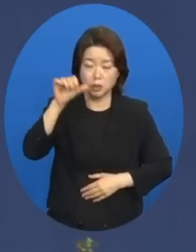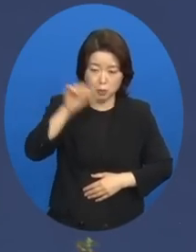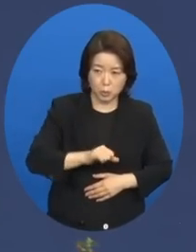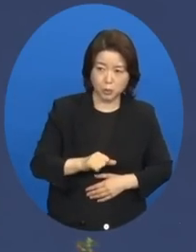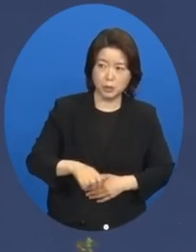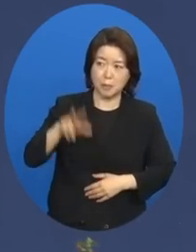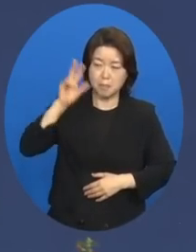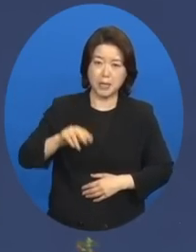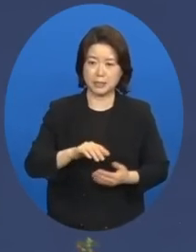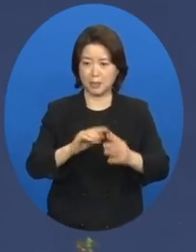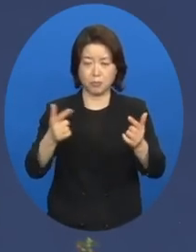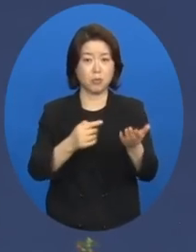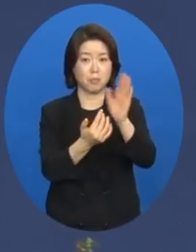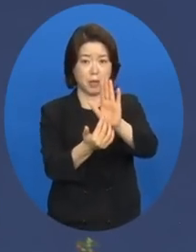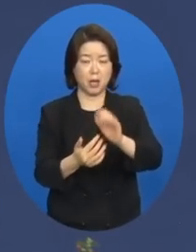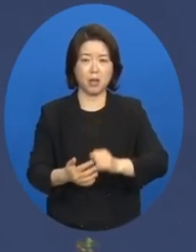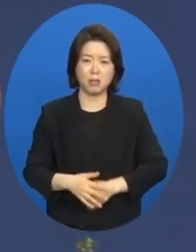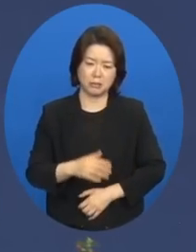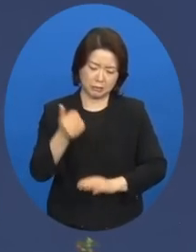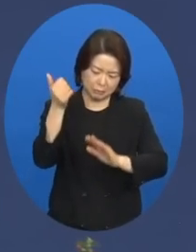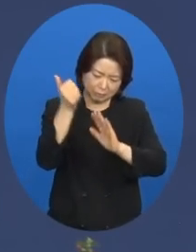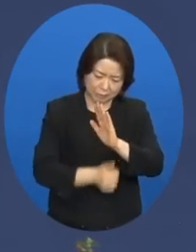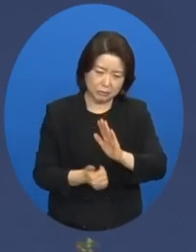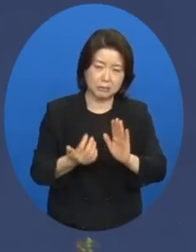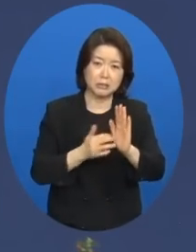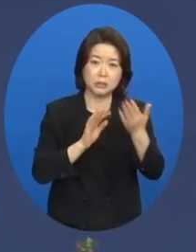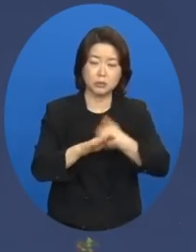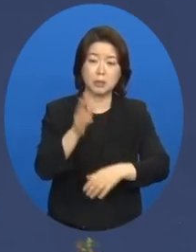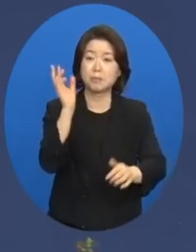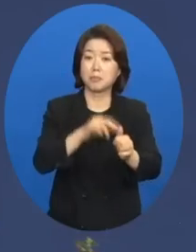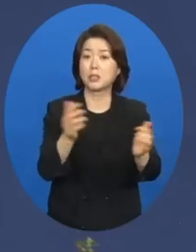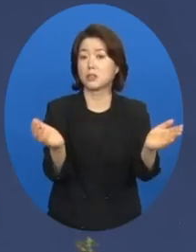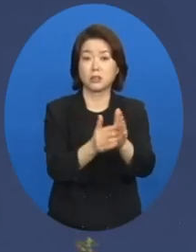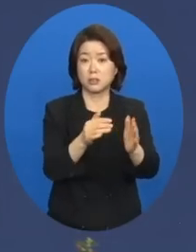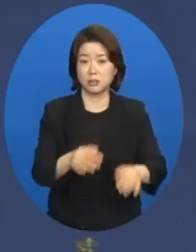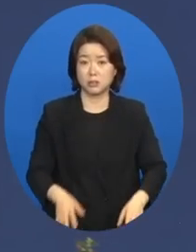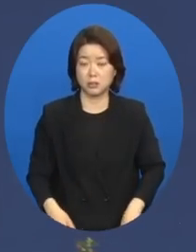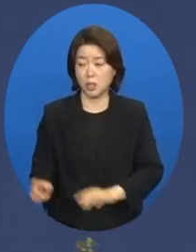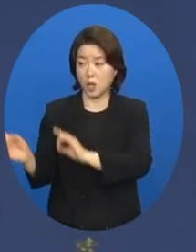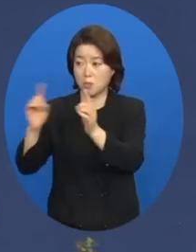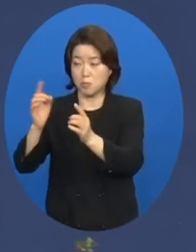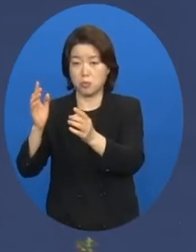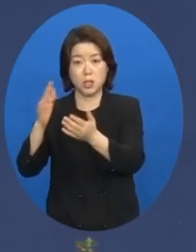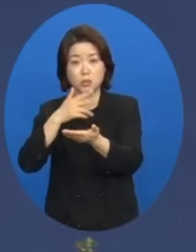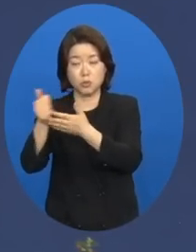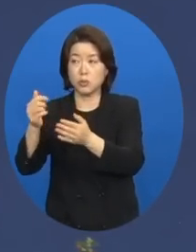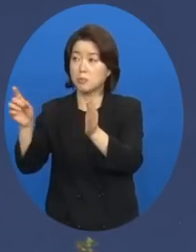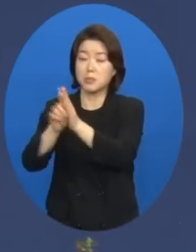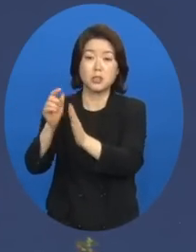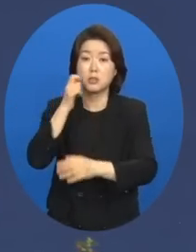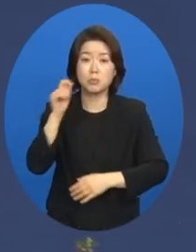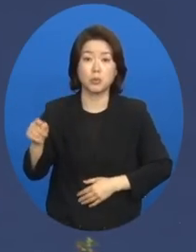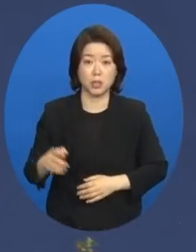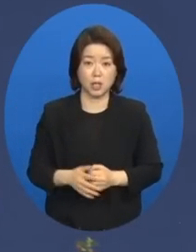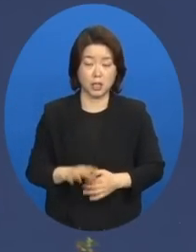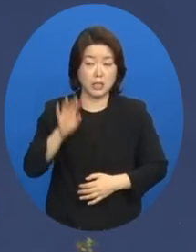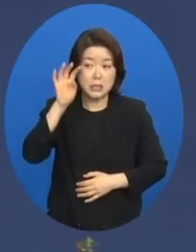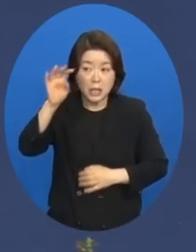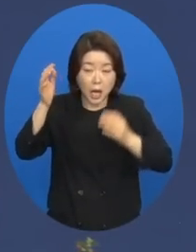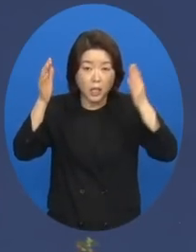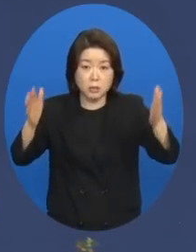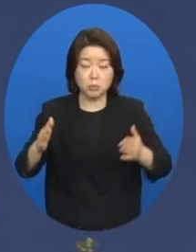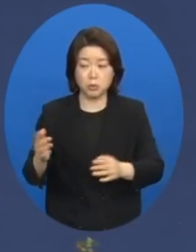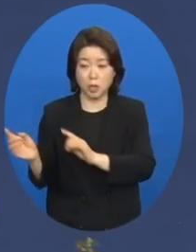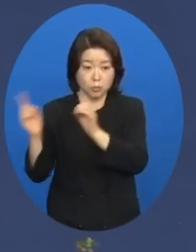부인하고 비참한 실패를 하고 배신하고 끝나고 말았죠. 부활하신 주님도 믿을 수가 없었어요. 40일 동안 주님이